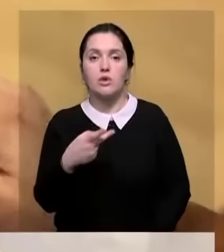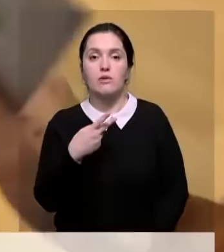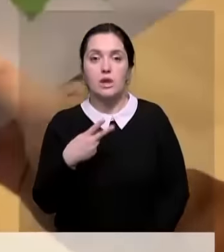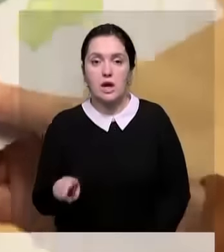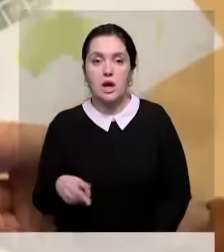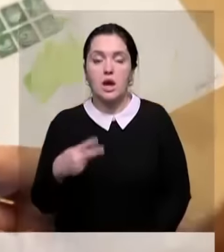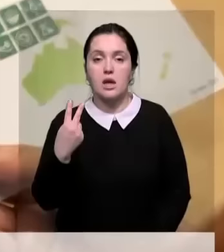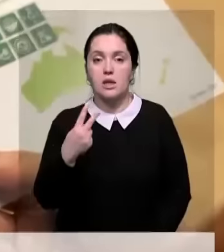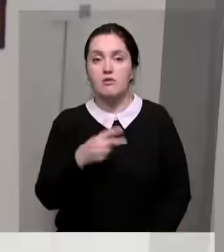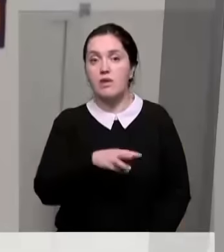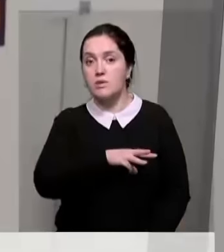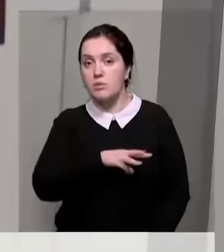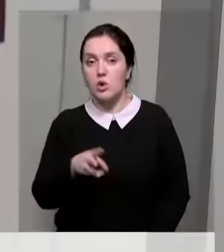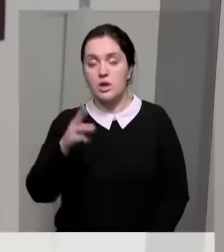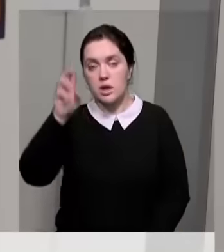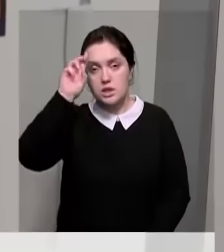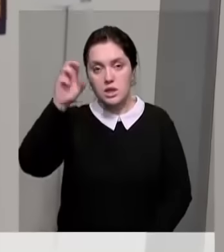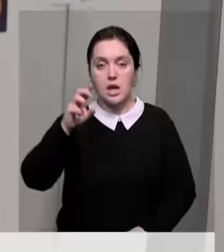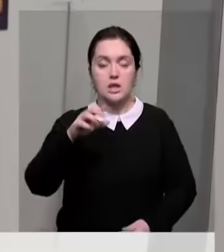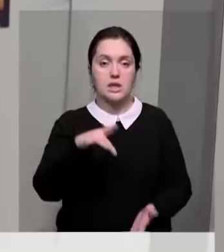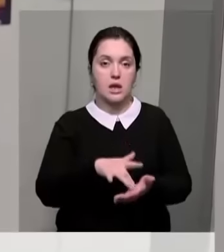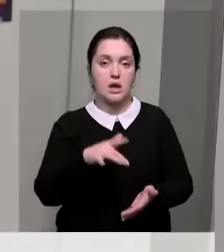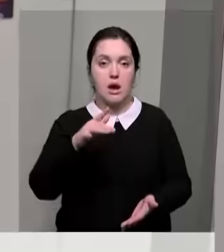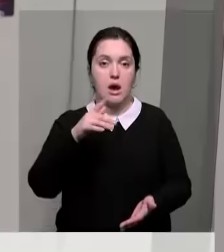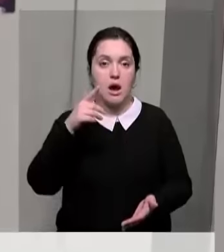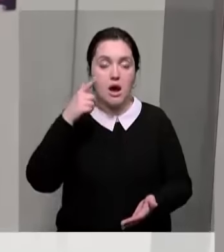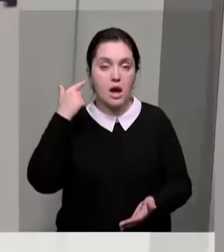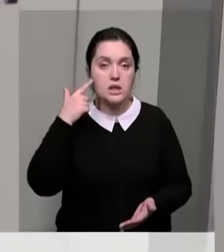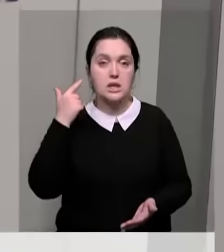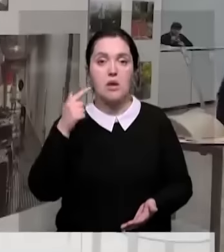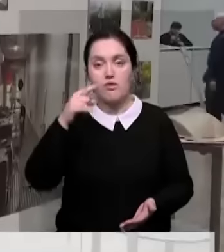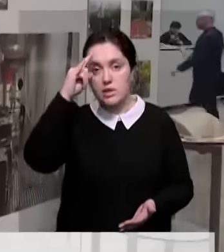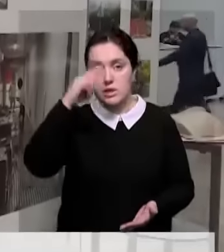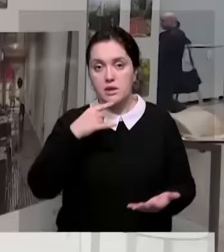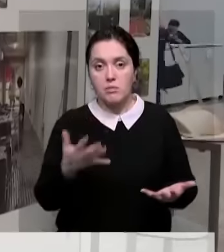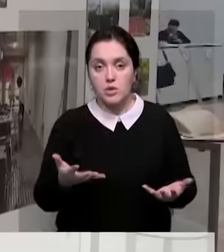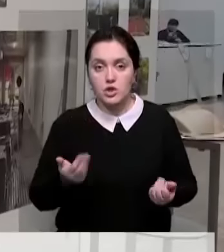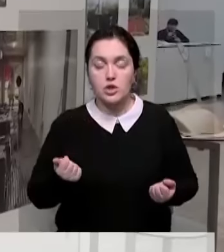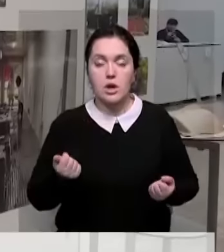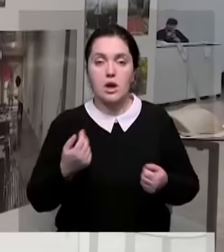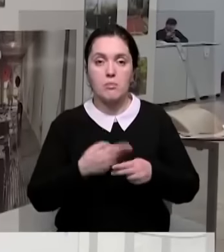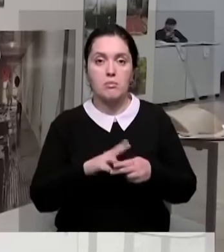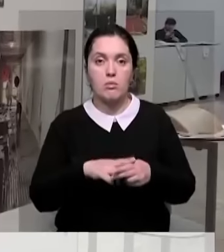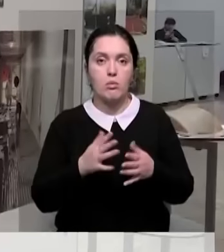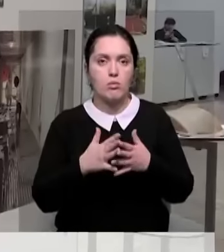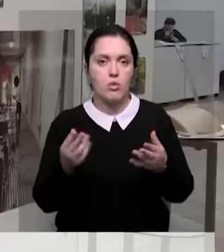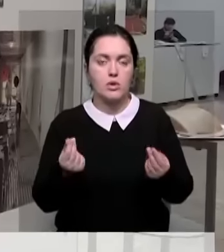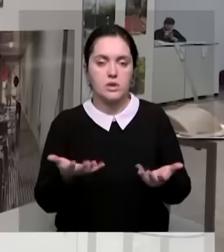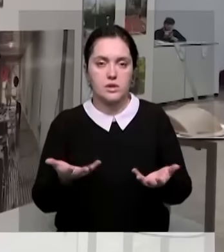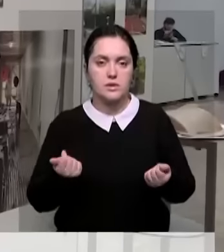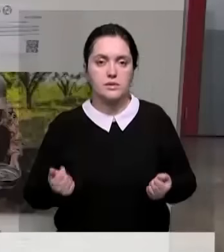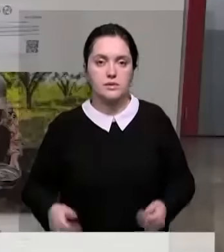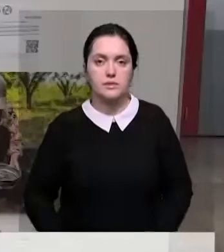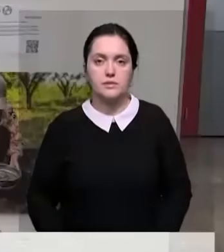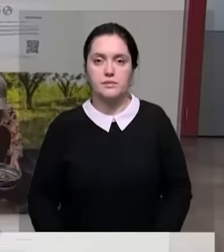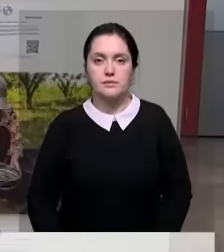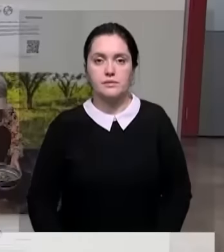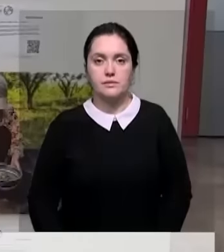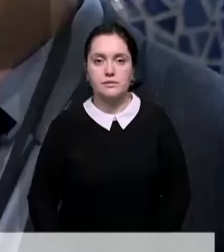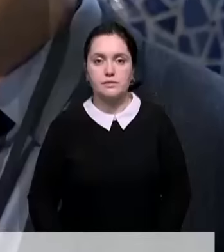миллионов евро, в том числе 20 миллионов для стран Центральной Азии. При этом Казахстан получил основную часть этих средств.